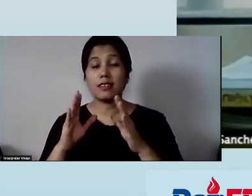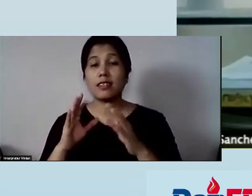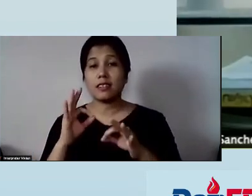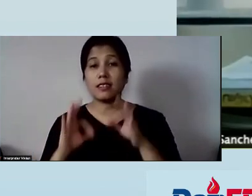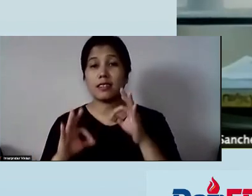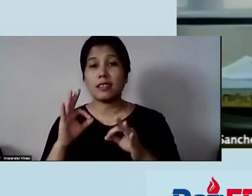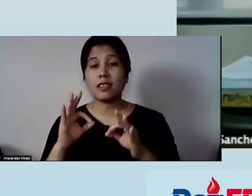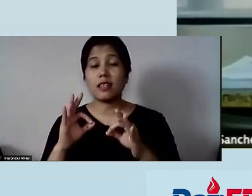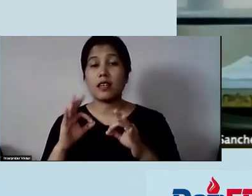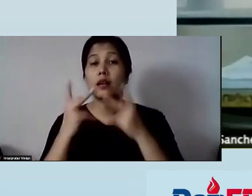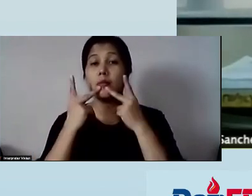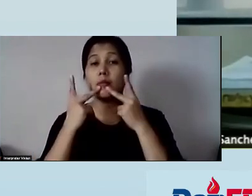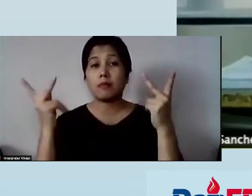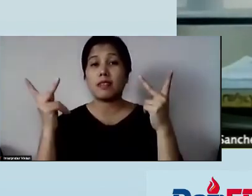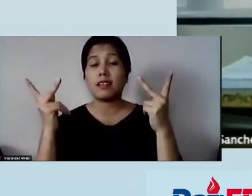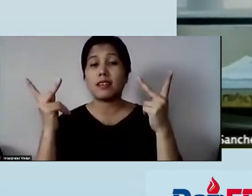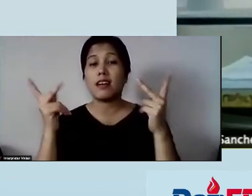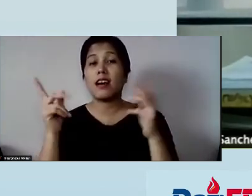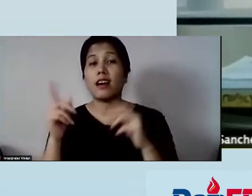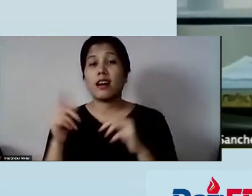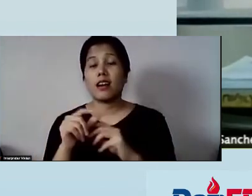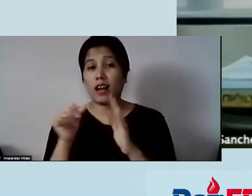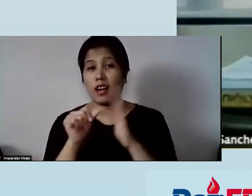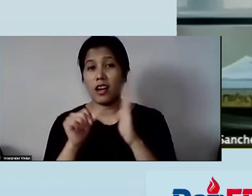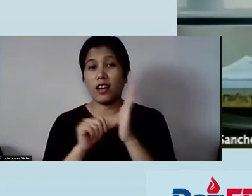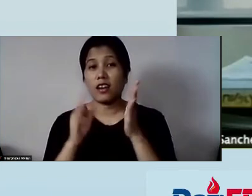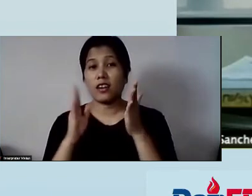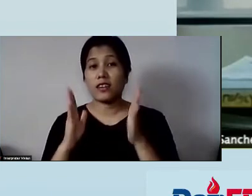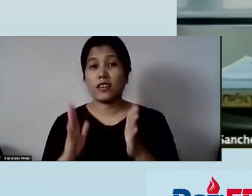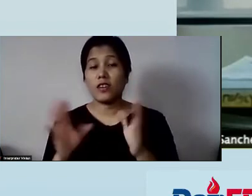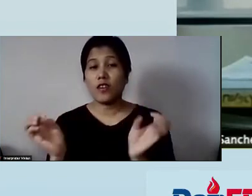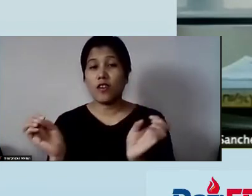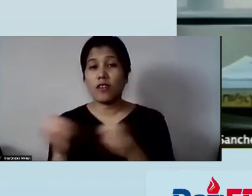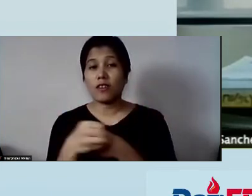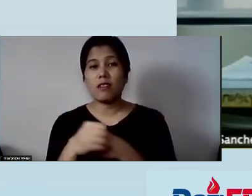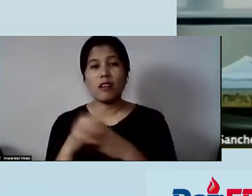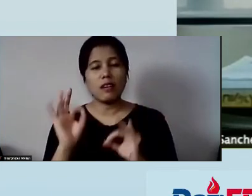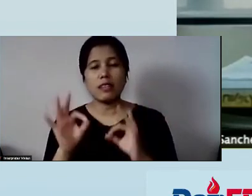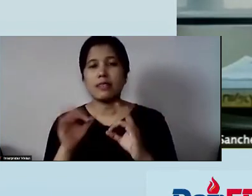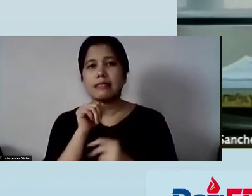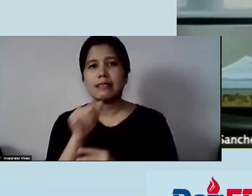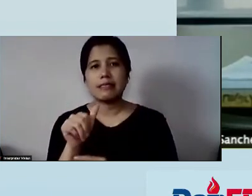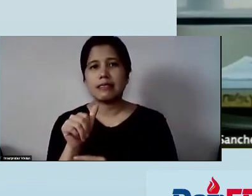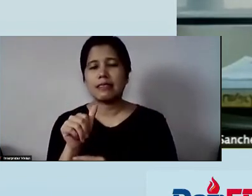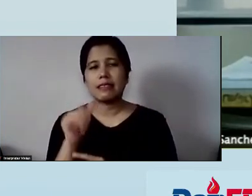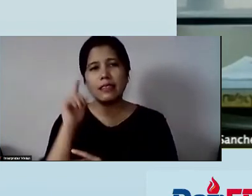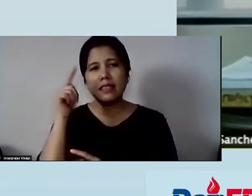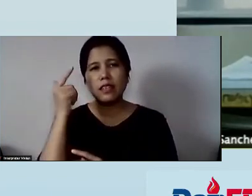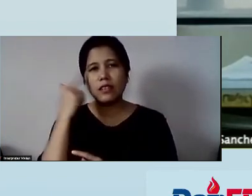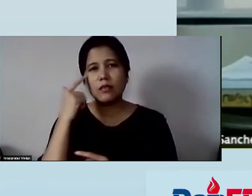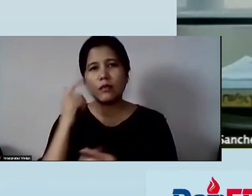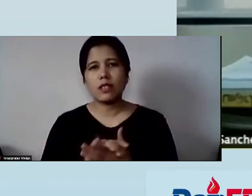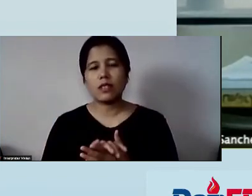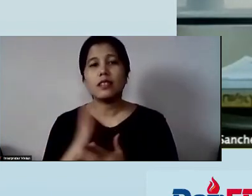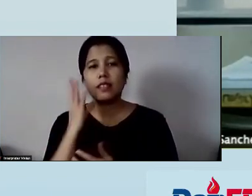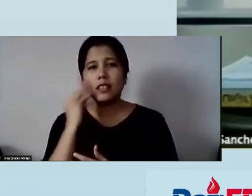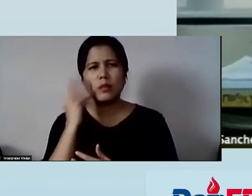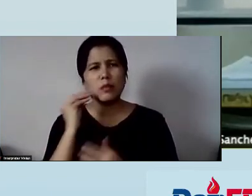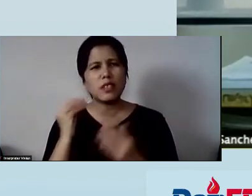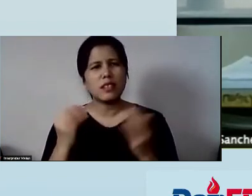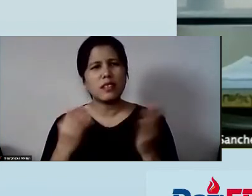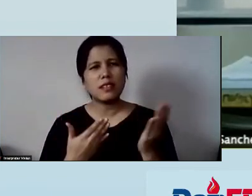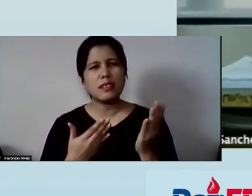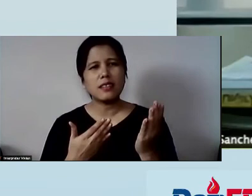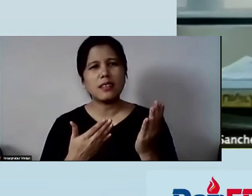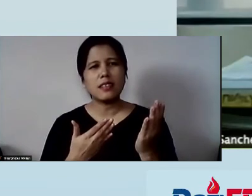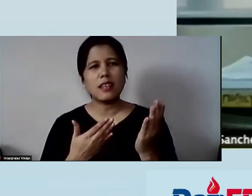mga public attorney sa office, mayroon pa dyan. And kung hindi nila kaya yung taga-gobyerno, ako, na-experience ko yung sa